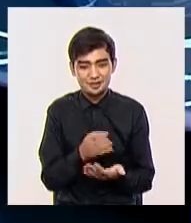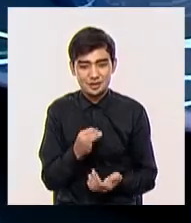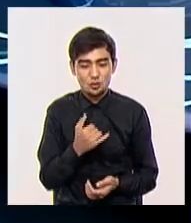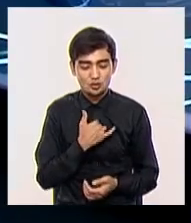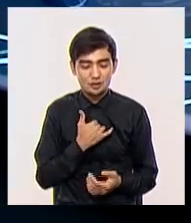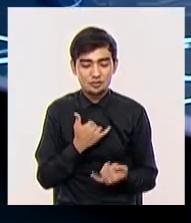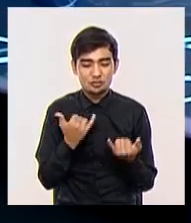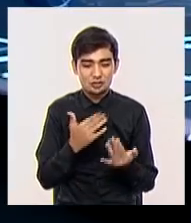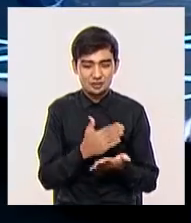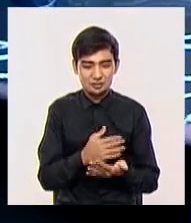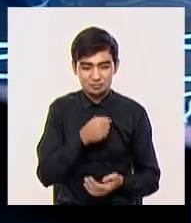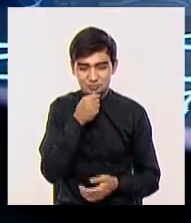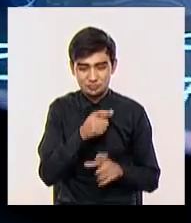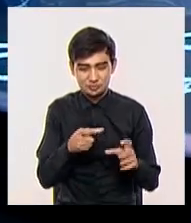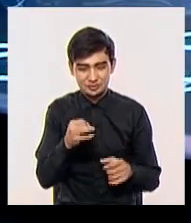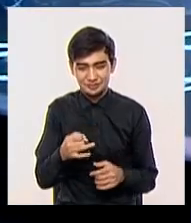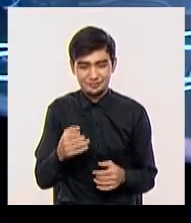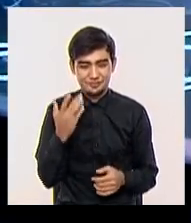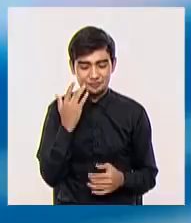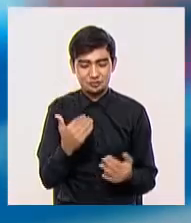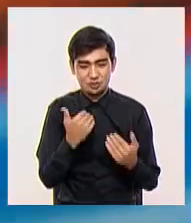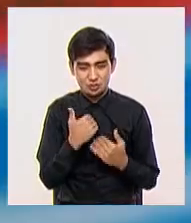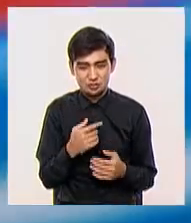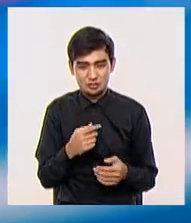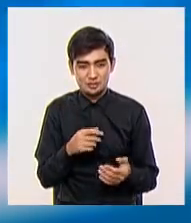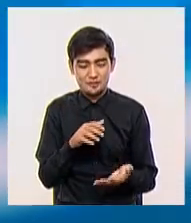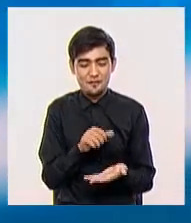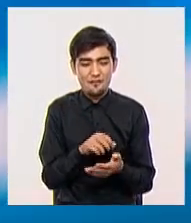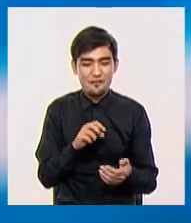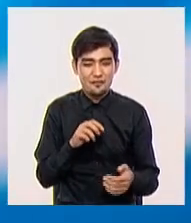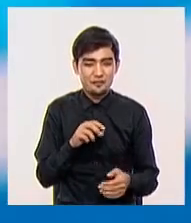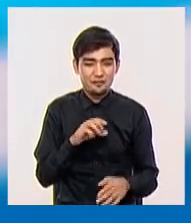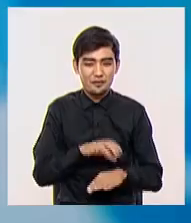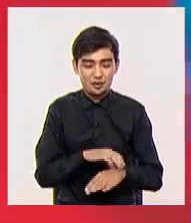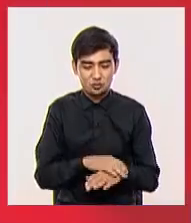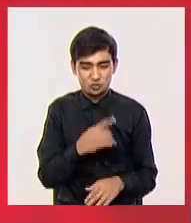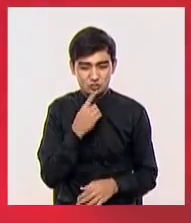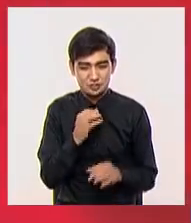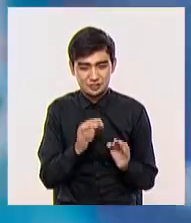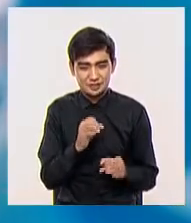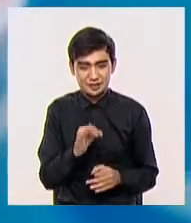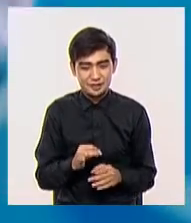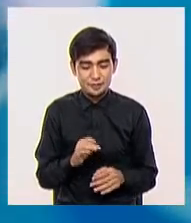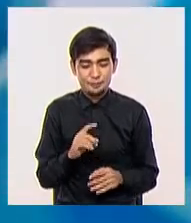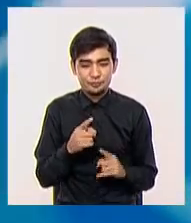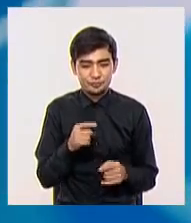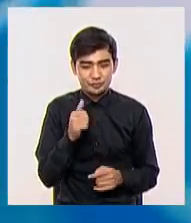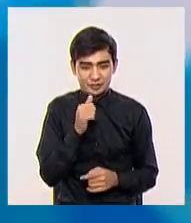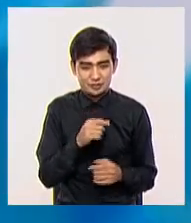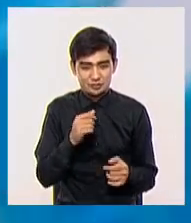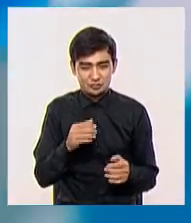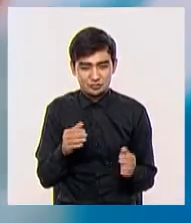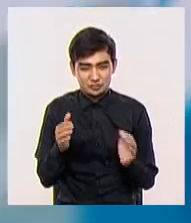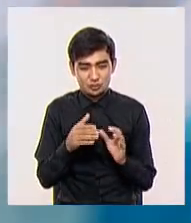бізде үлкендердің осылай тиісуін дәлелдеу қиын ғой. Иә, дәлелдеу қиыннан бастайын. Дәлелдеу не қиын? Себебі ол жабық бөлмеде болады